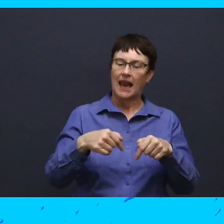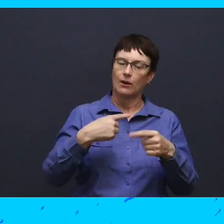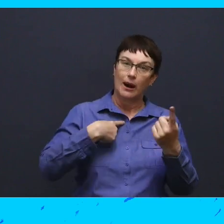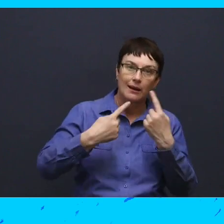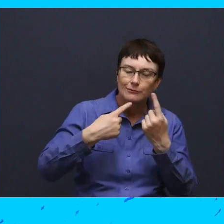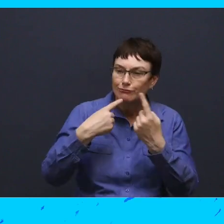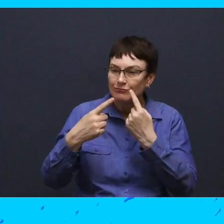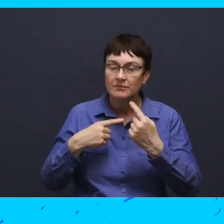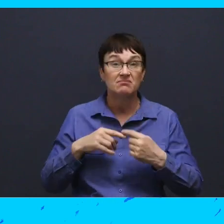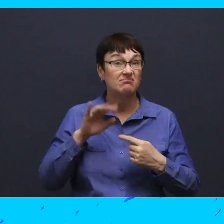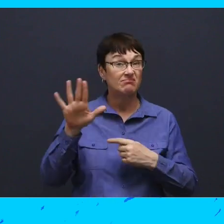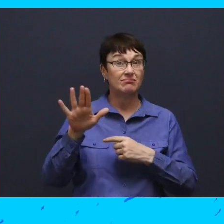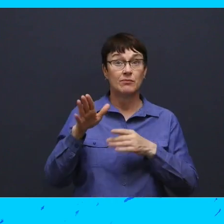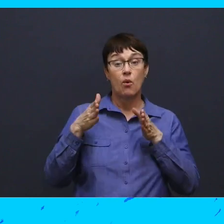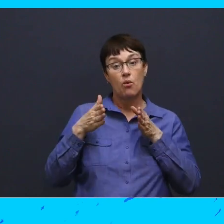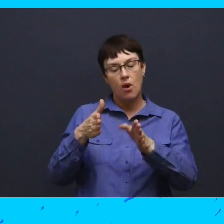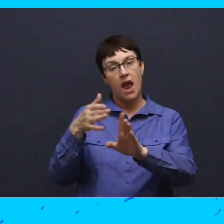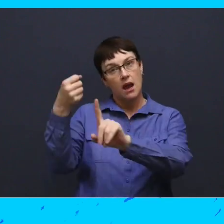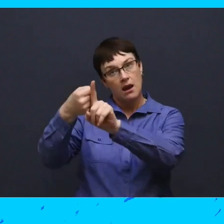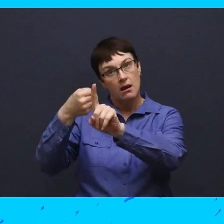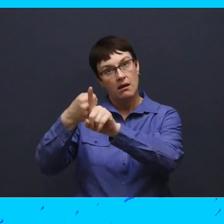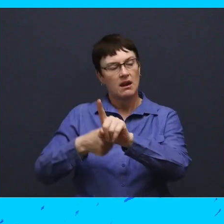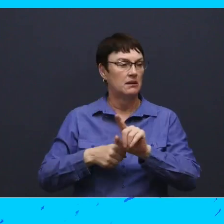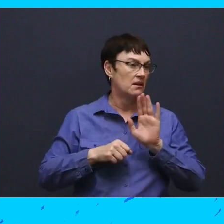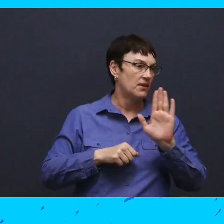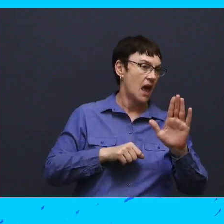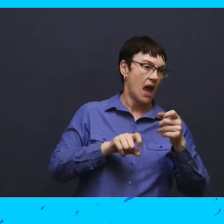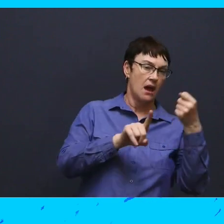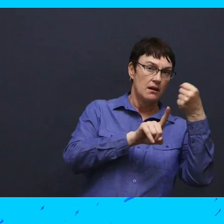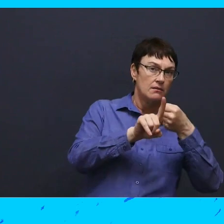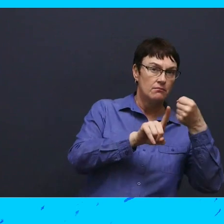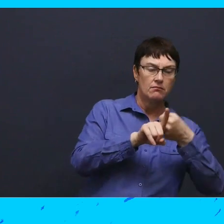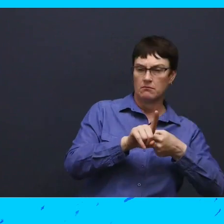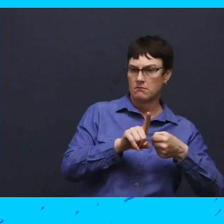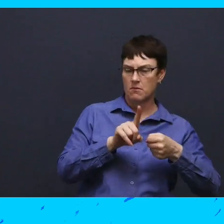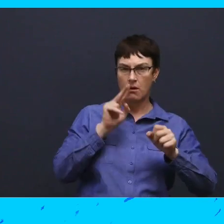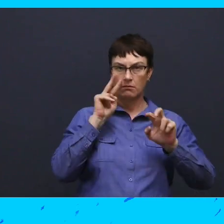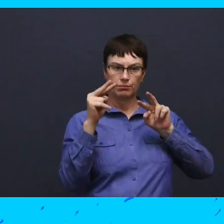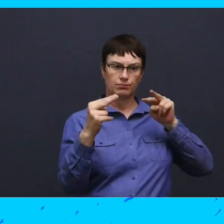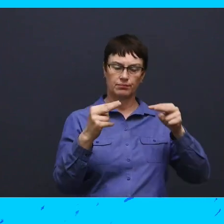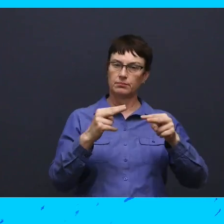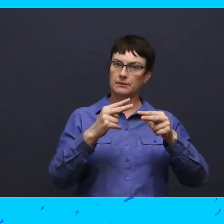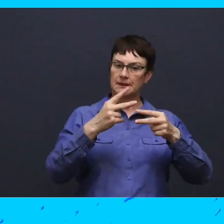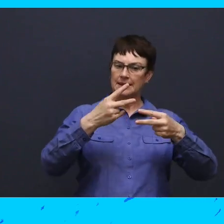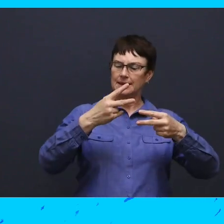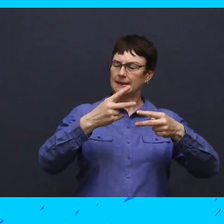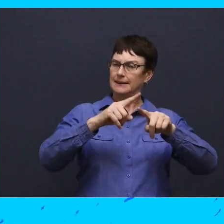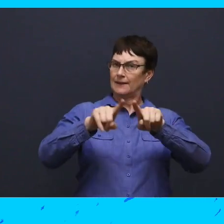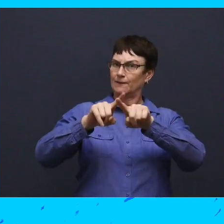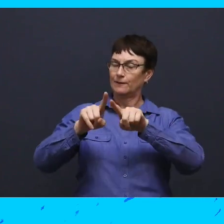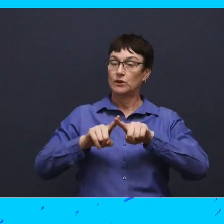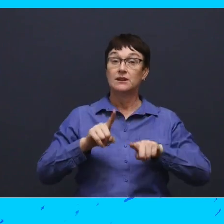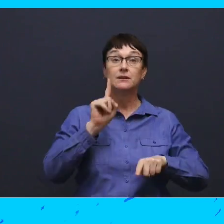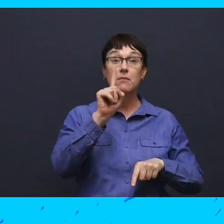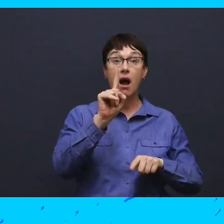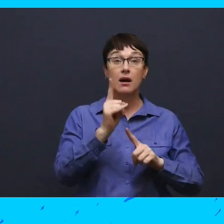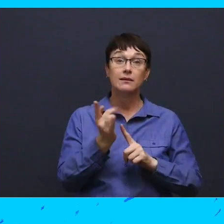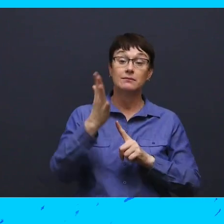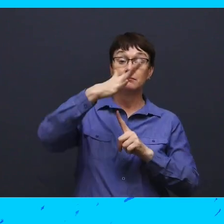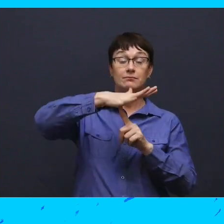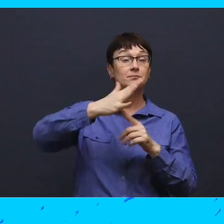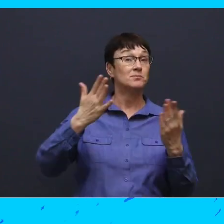différentes, utilisant toujours les données de l'Institut MAT.